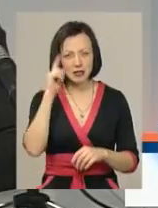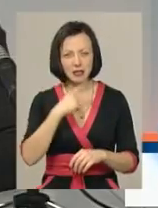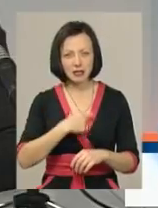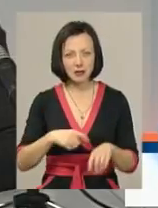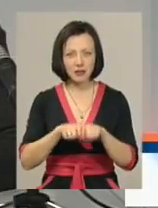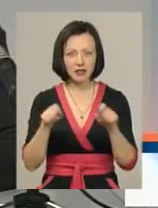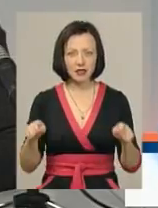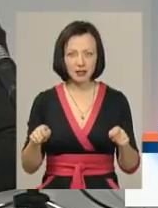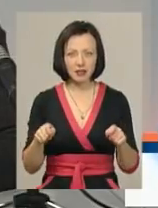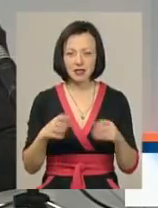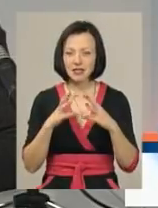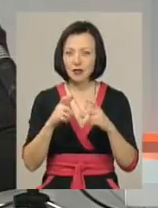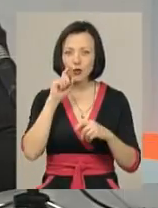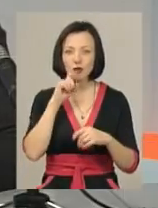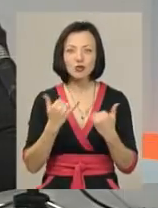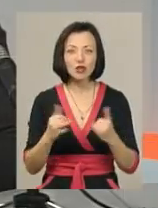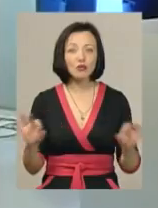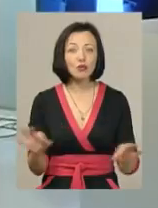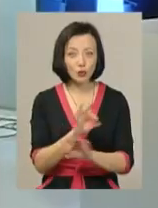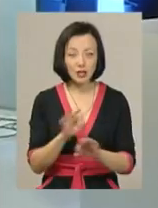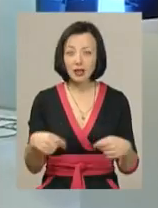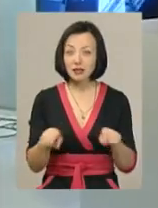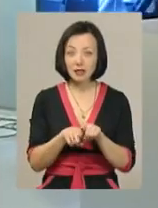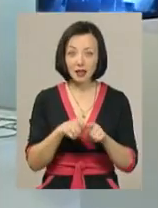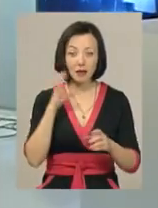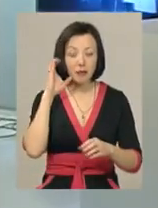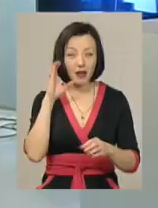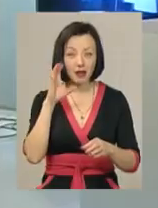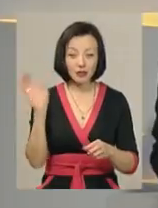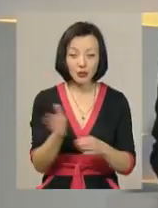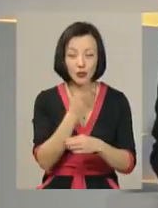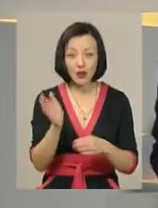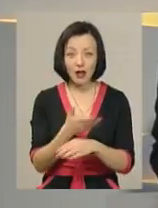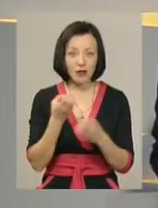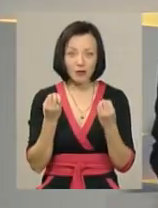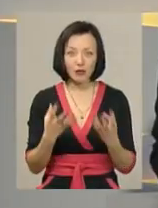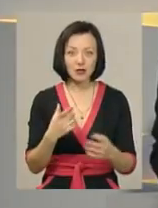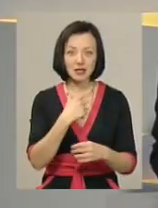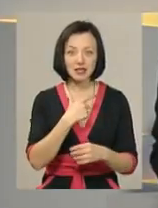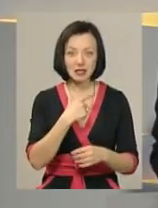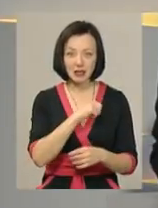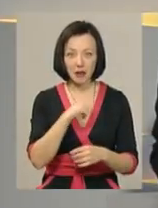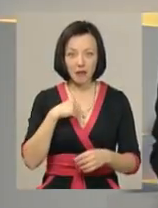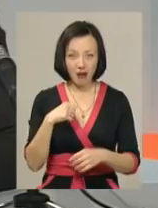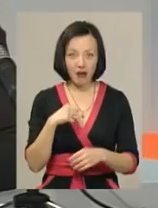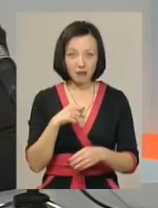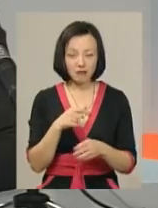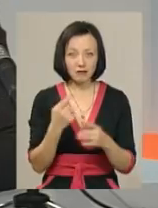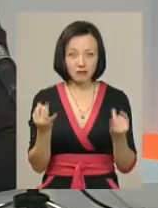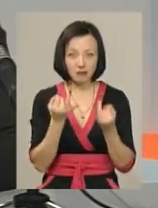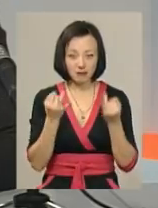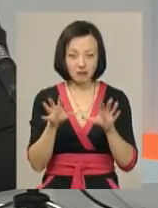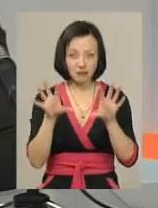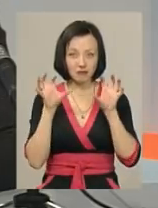себе відкрила цілий світ української сучасної музики Я стільки всього переслухала я просто неймовірно сама збагатилася і мені Це самій було